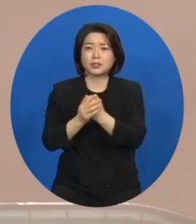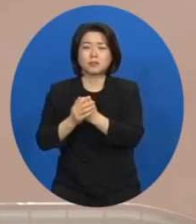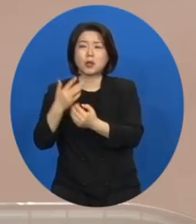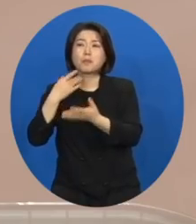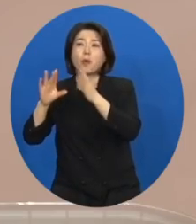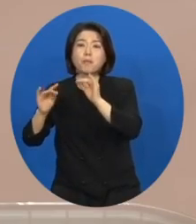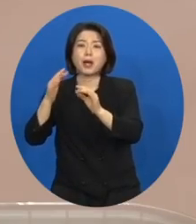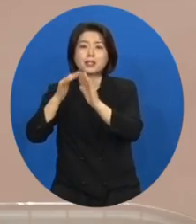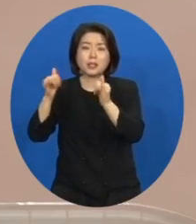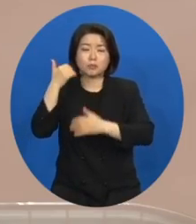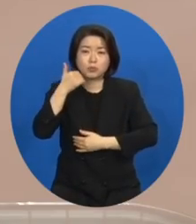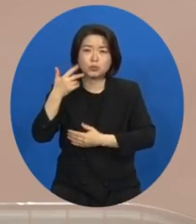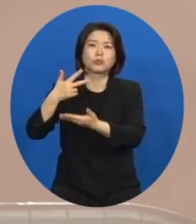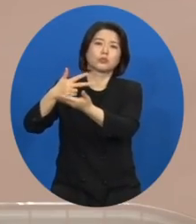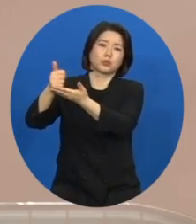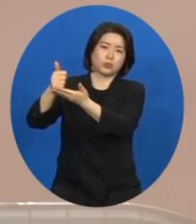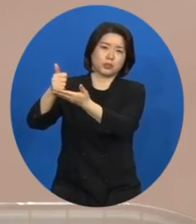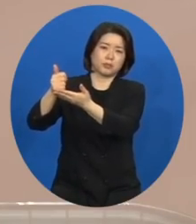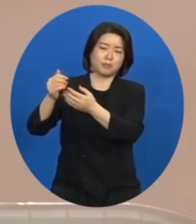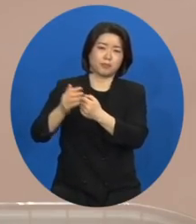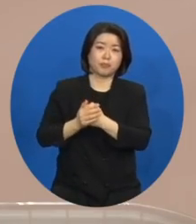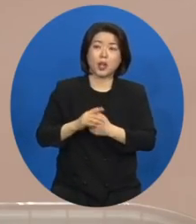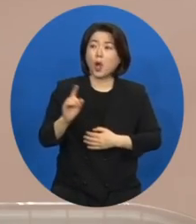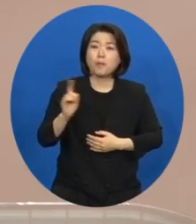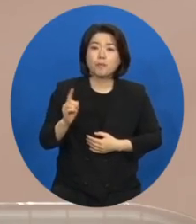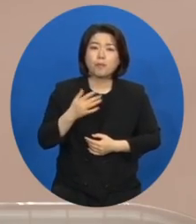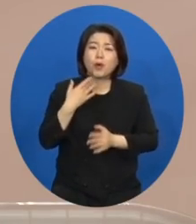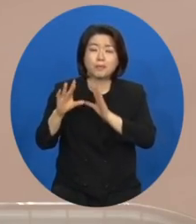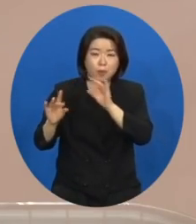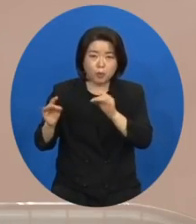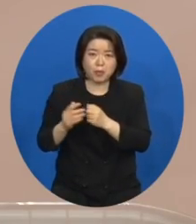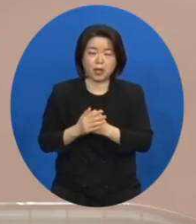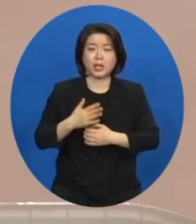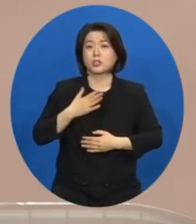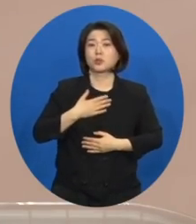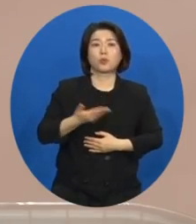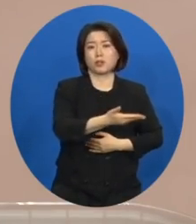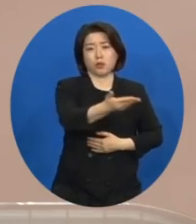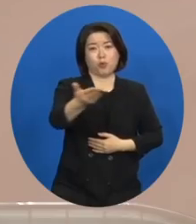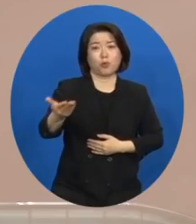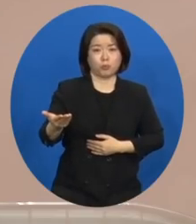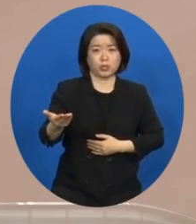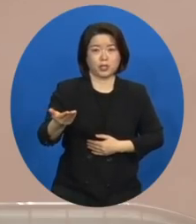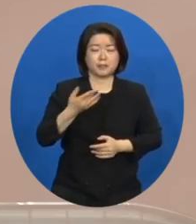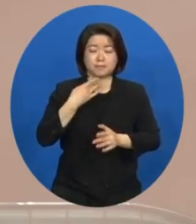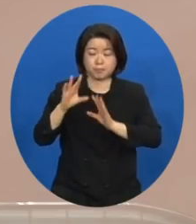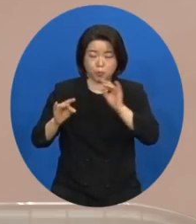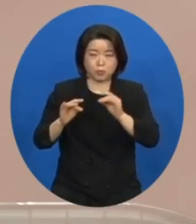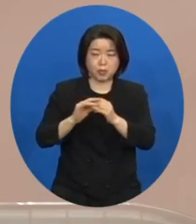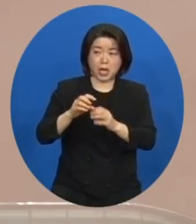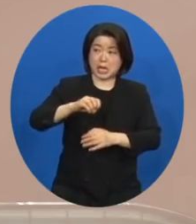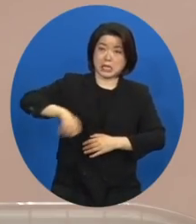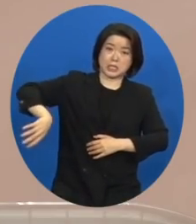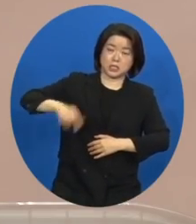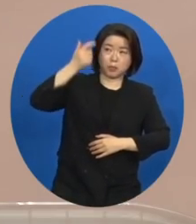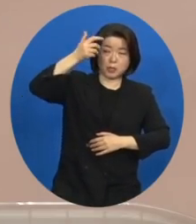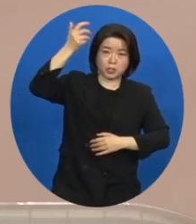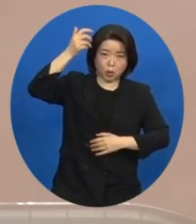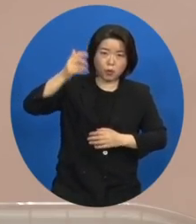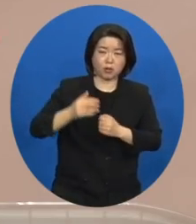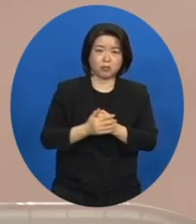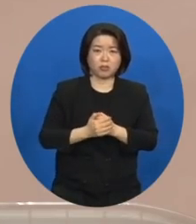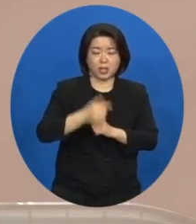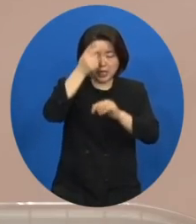주기 및 엄청나게 목말라 깨졌어 뭐 에 목말라 게 썼냐 저와 여러분에게 유럽 어린 영혼에게 예배는 내리지만